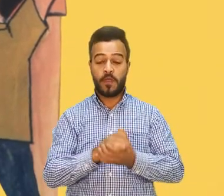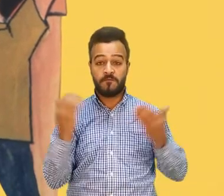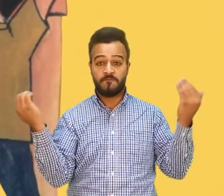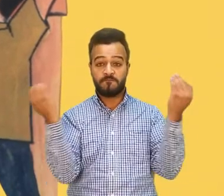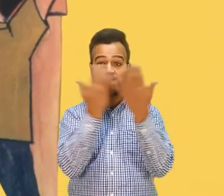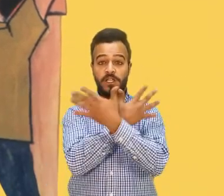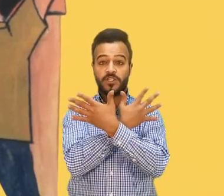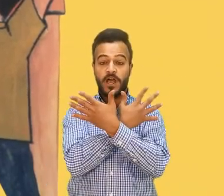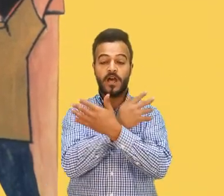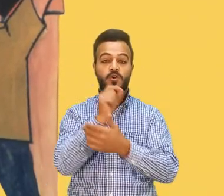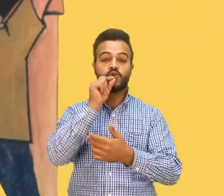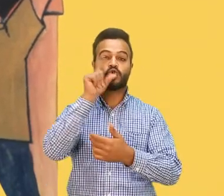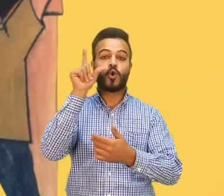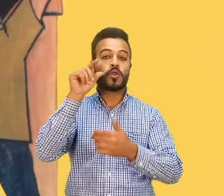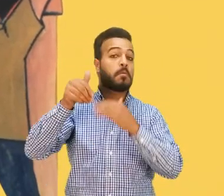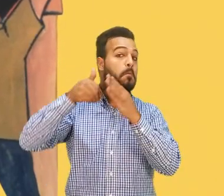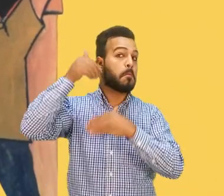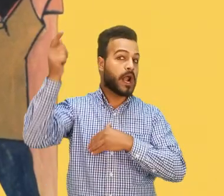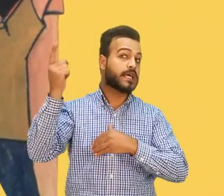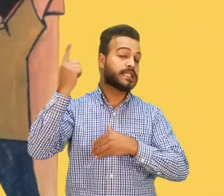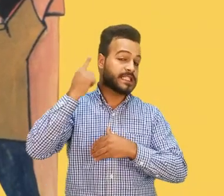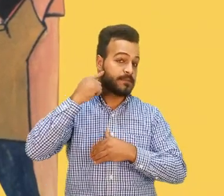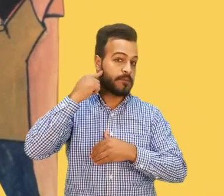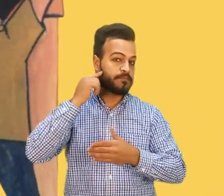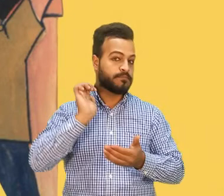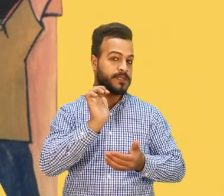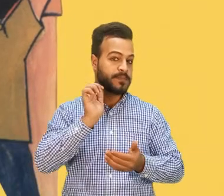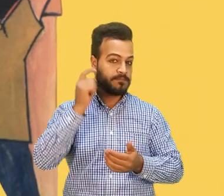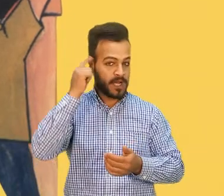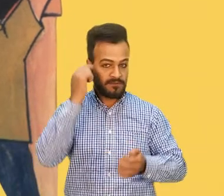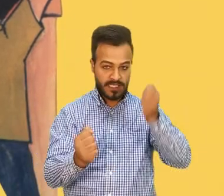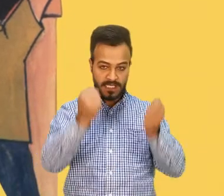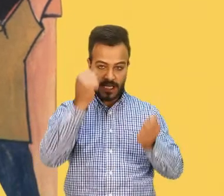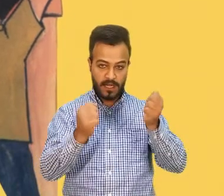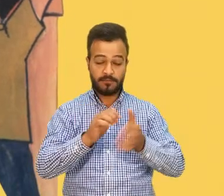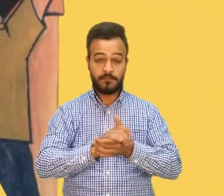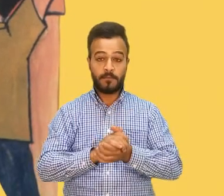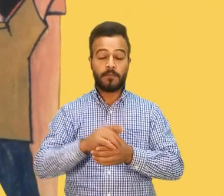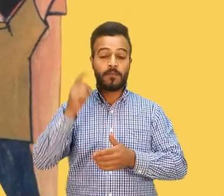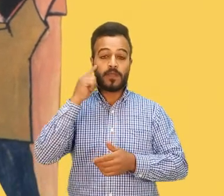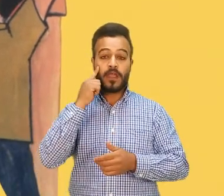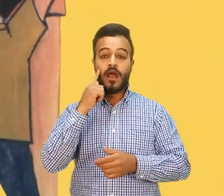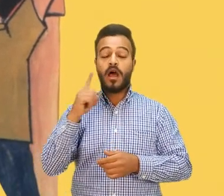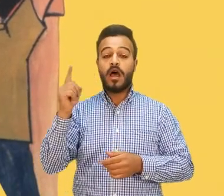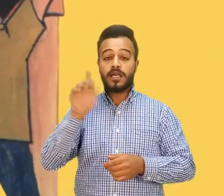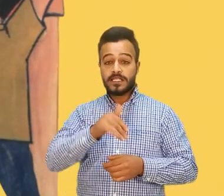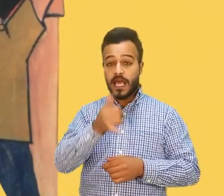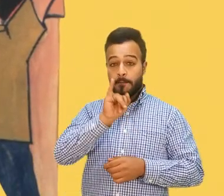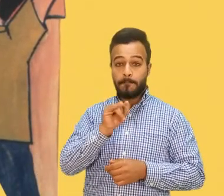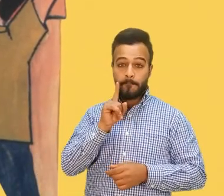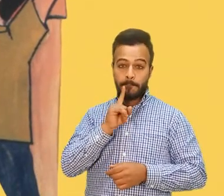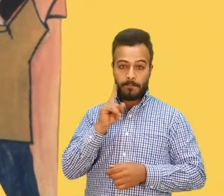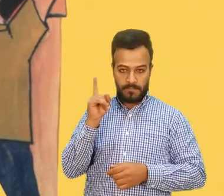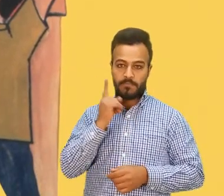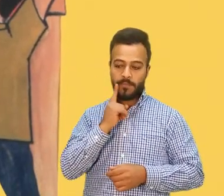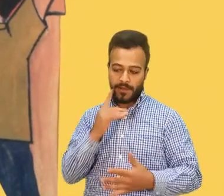وفجأة أتى صوت من الخارج: بيب بيب. ضم سامر أمه